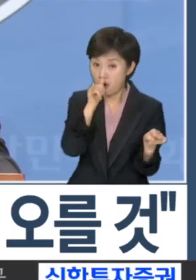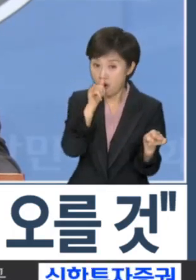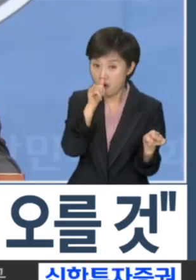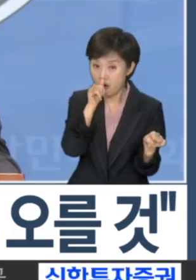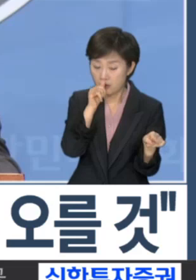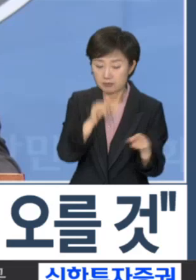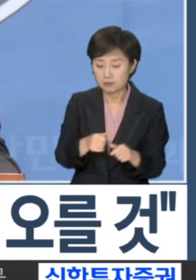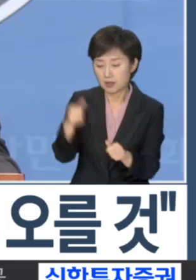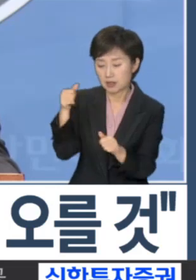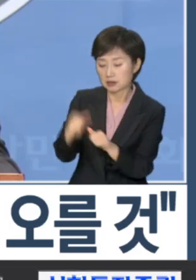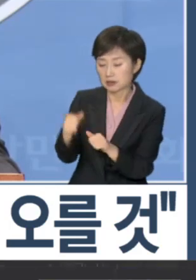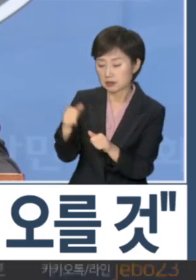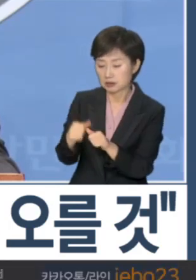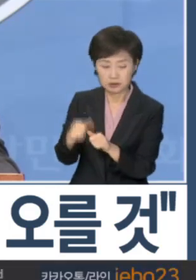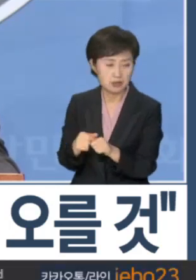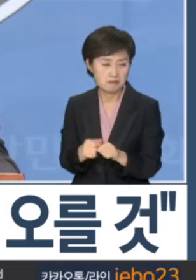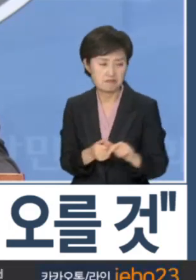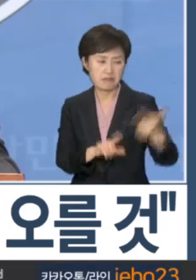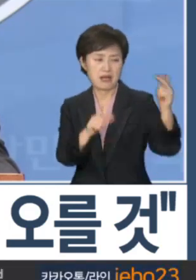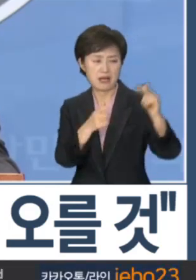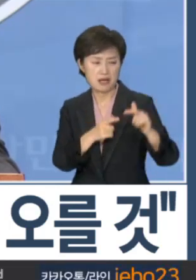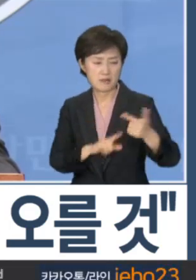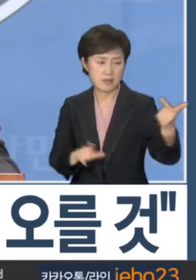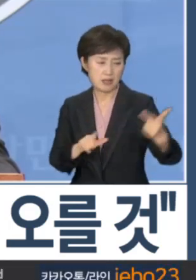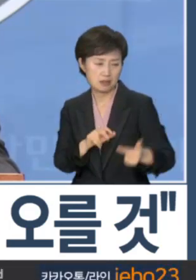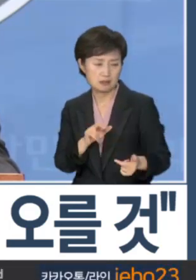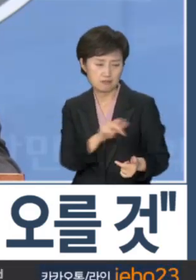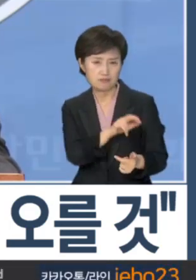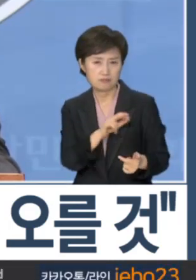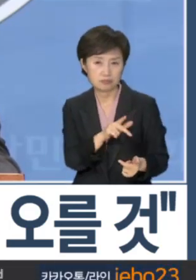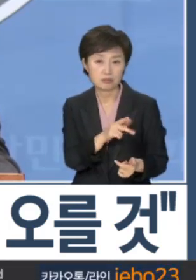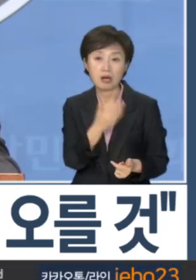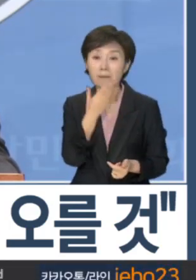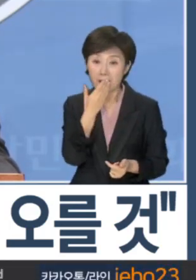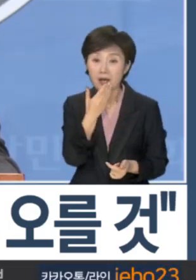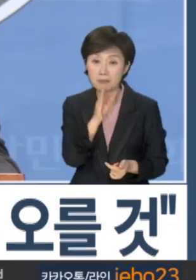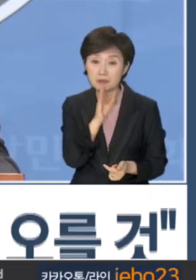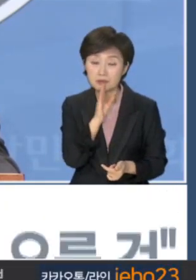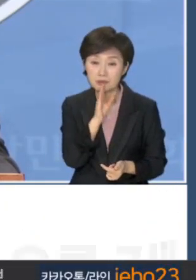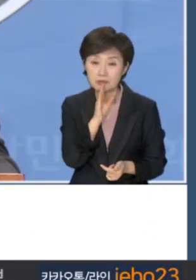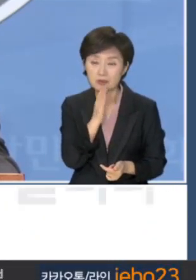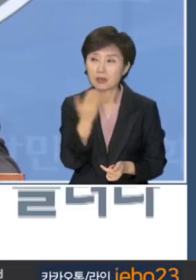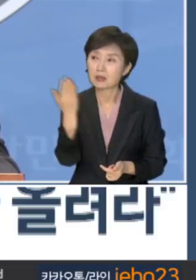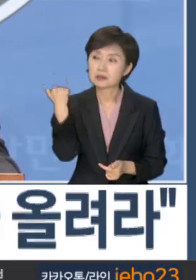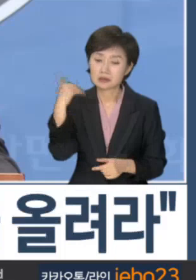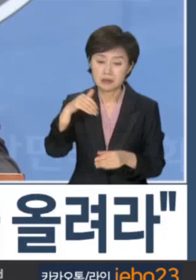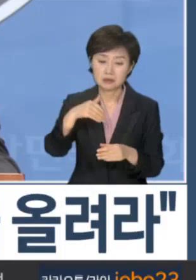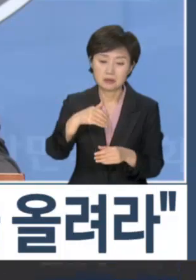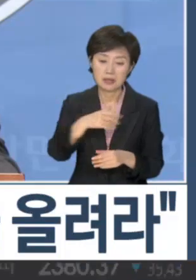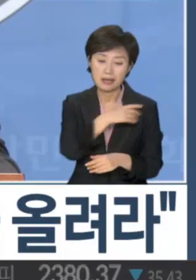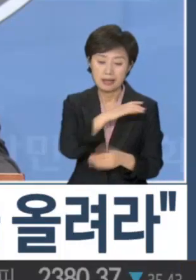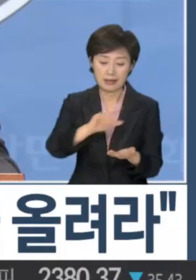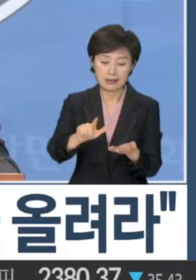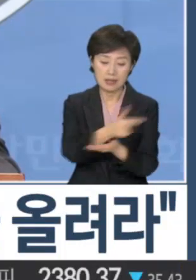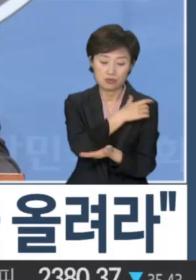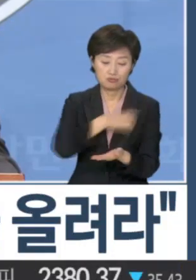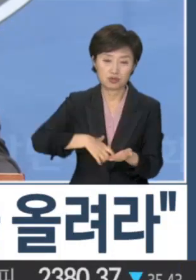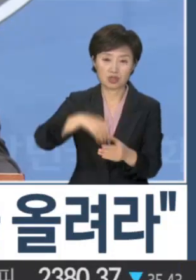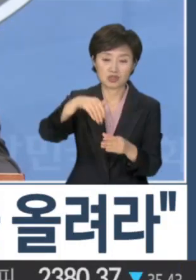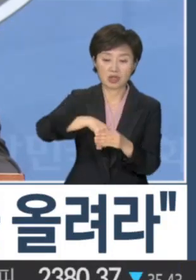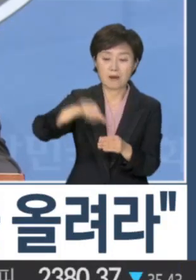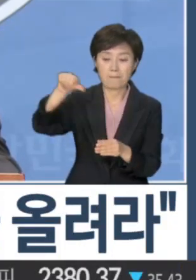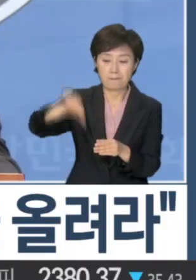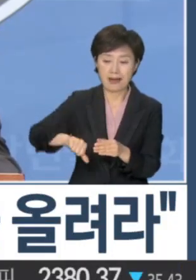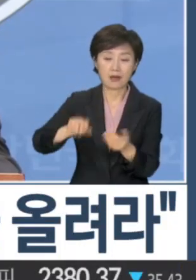거기에 대해서 실질적인 반박이라든지 많은 메시지를 섞일 수 있겠습니다만 지난 보궐선거 참패 이후로 국민의힘이